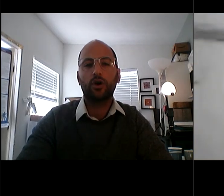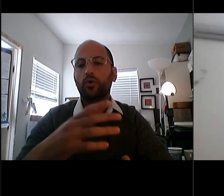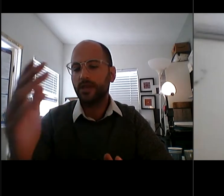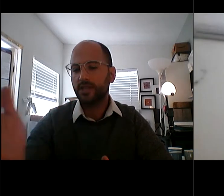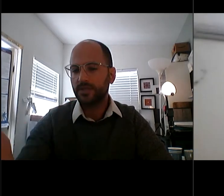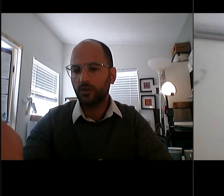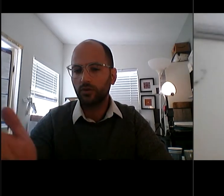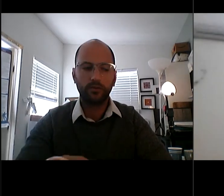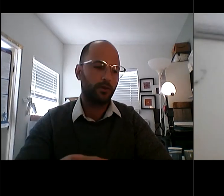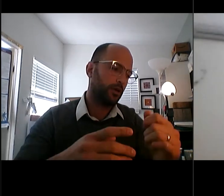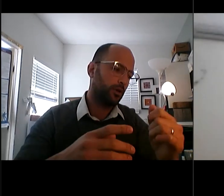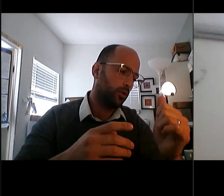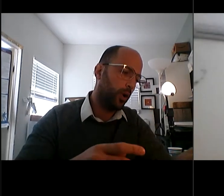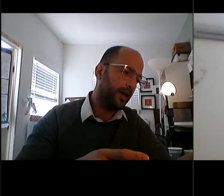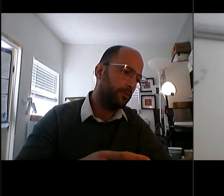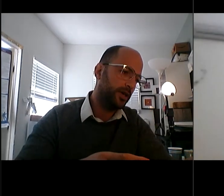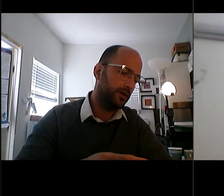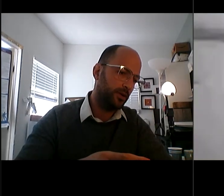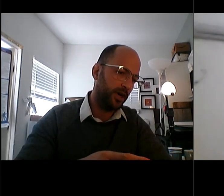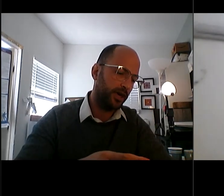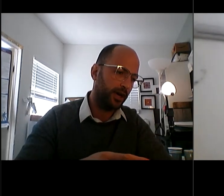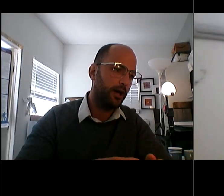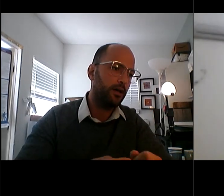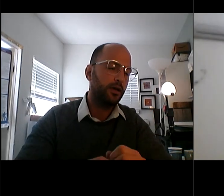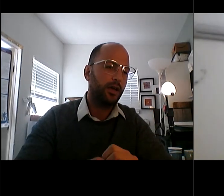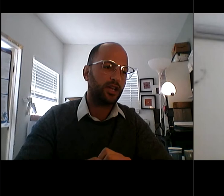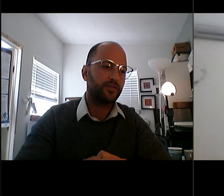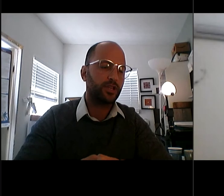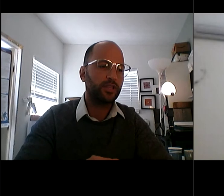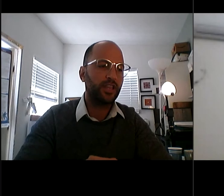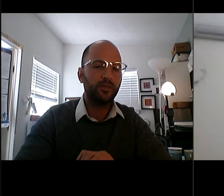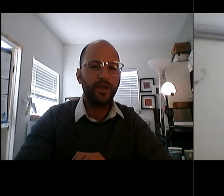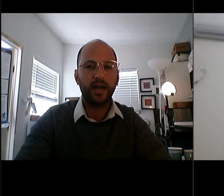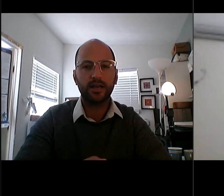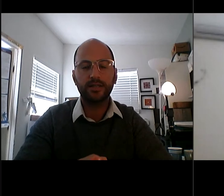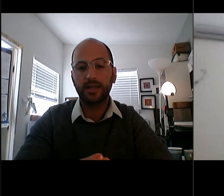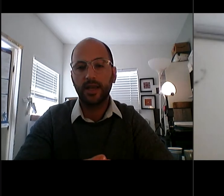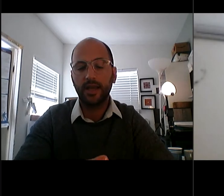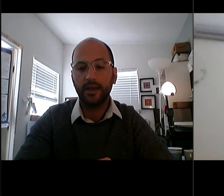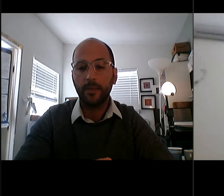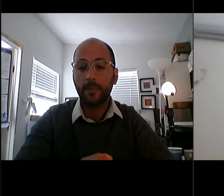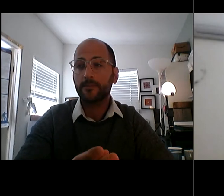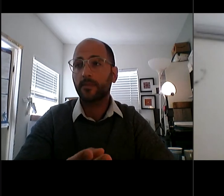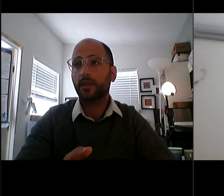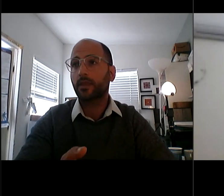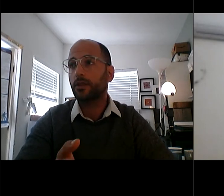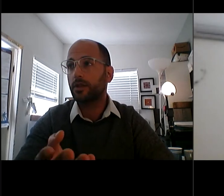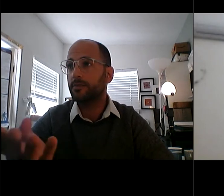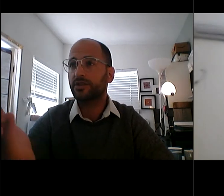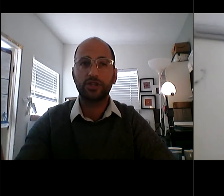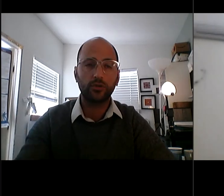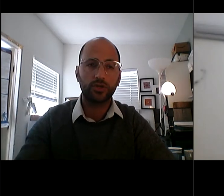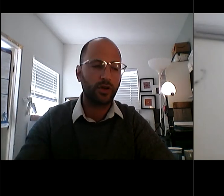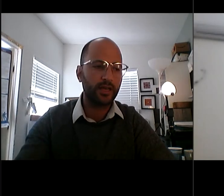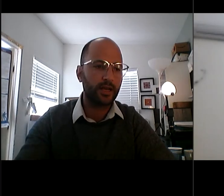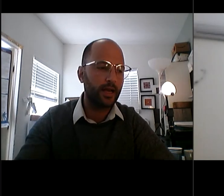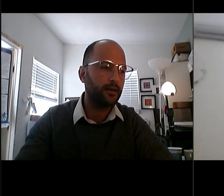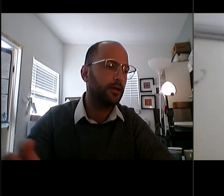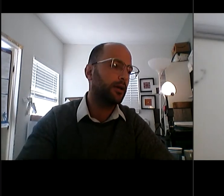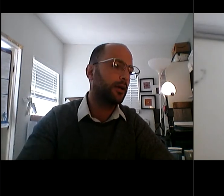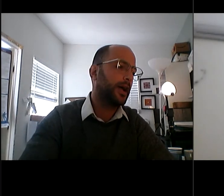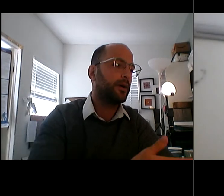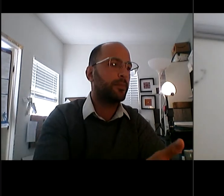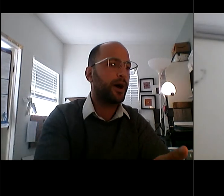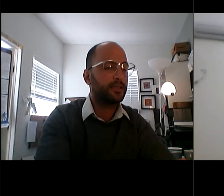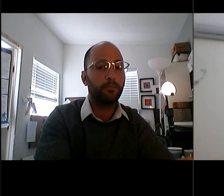הכלכלי שלו הוא X מסחירות, הוא Y ממחירה. עכשיו זה לא תמיד ביחס ל... אם עכשיו תשאלו סוכן